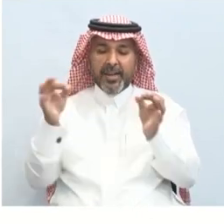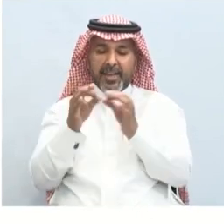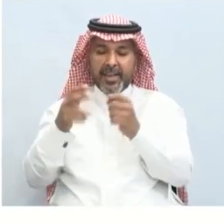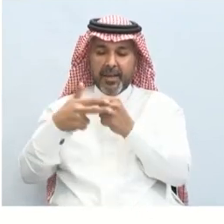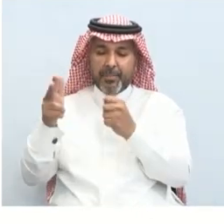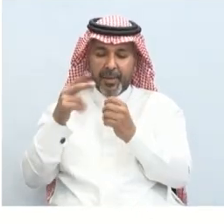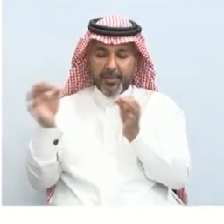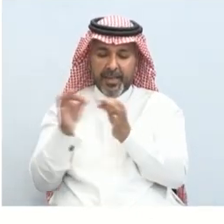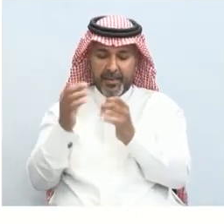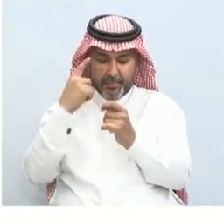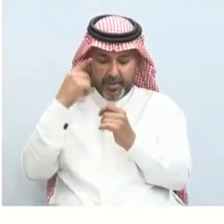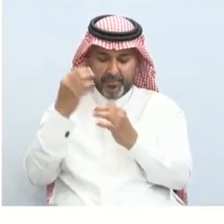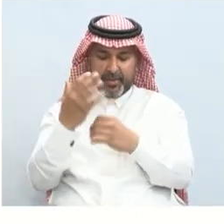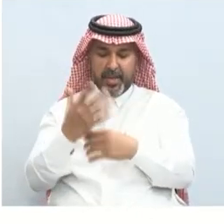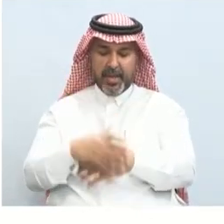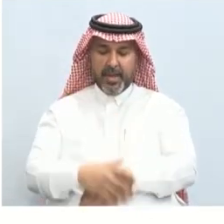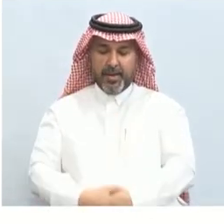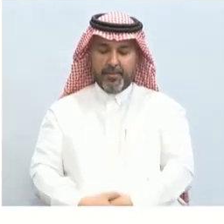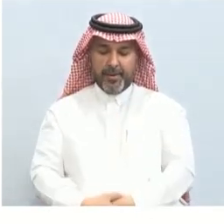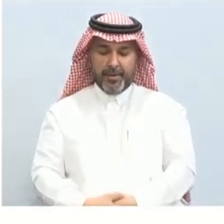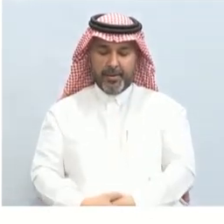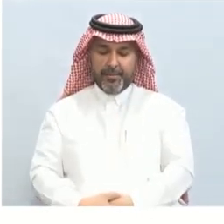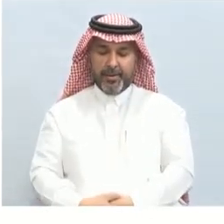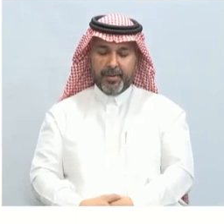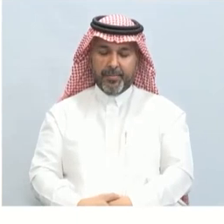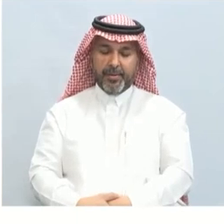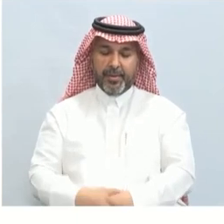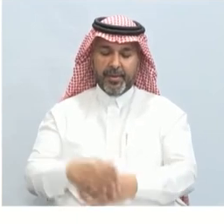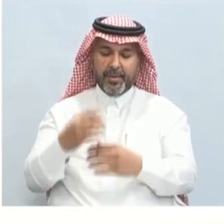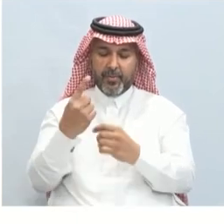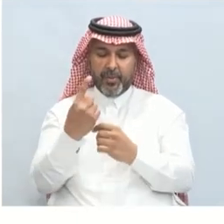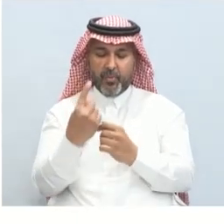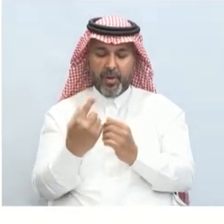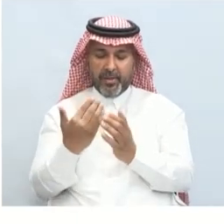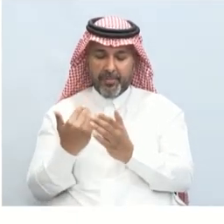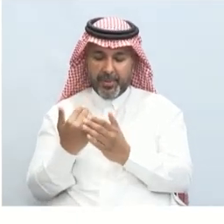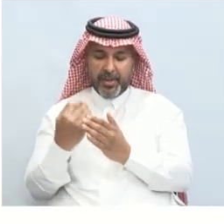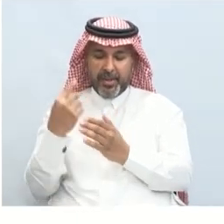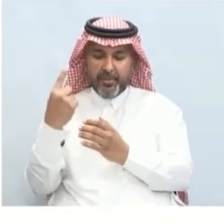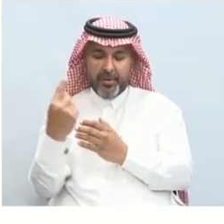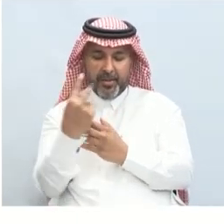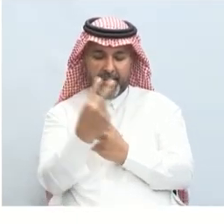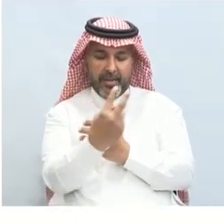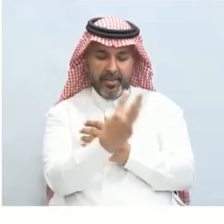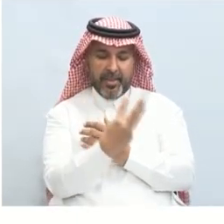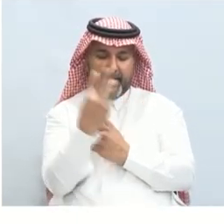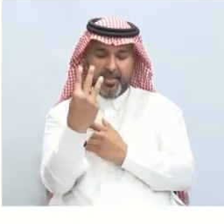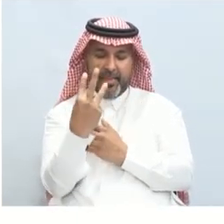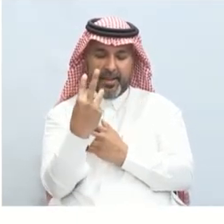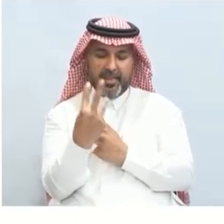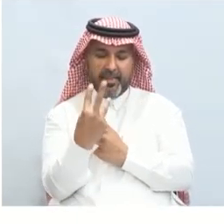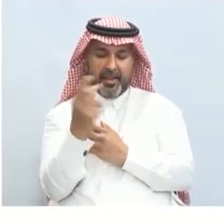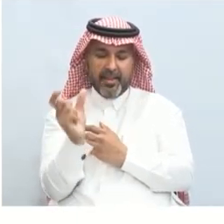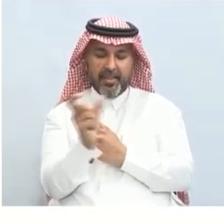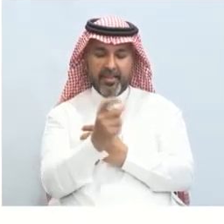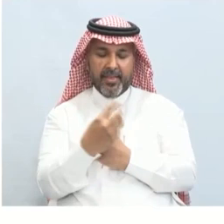ان هنا اعطاني اللي هو اكبرهم بجانب الباب اذا تبقى اذا صار الاكبر بجانب الباب اذا هذه تعتبر